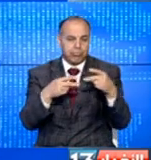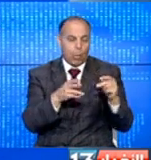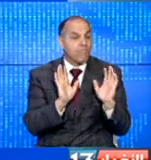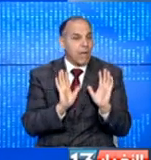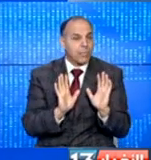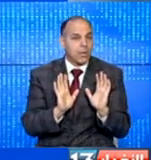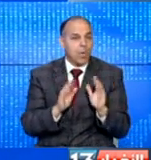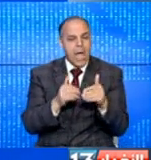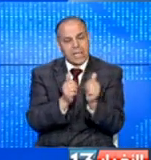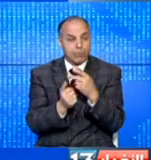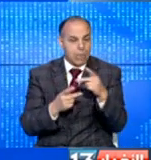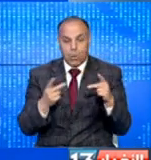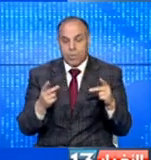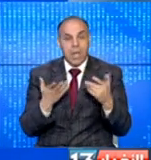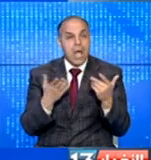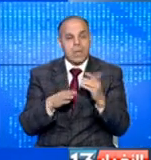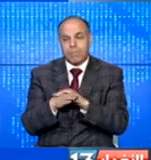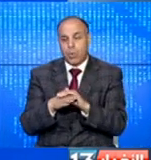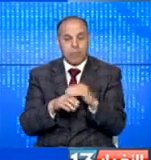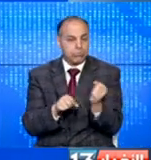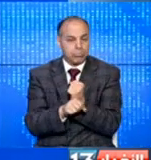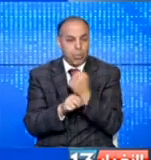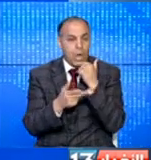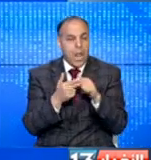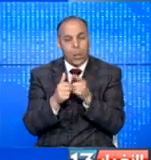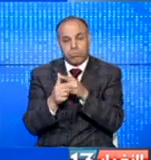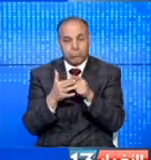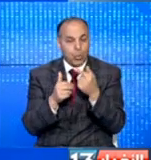البرلمانية وأحزابها حول محاور عملها ذات